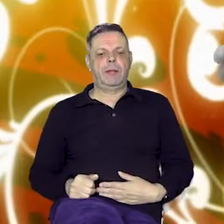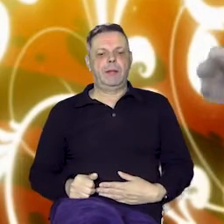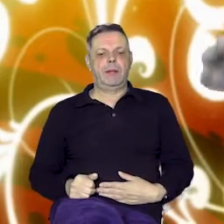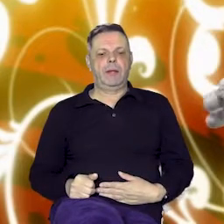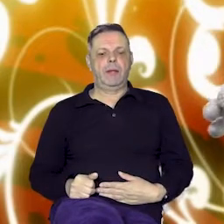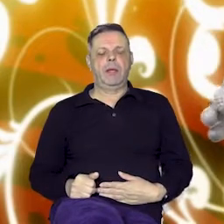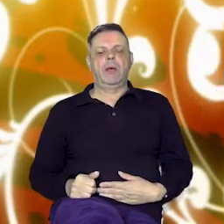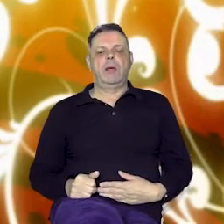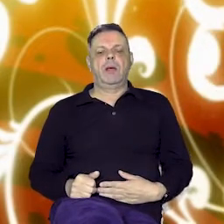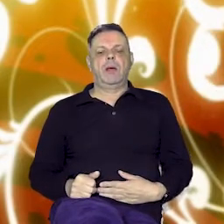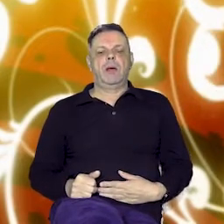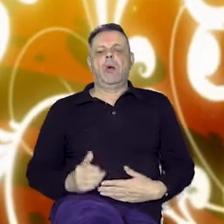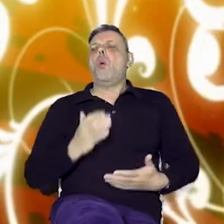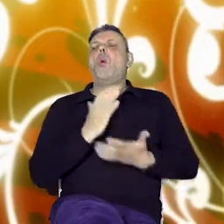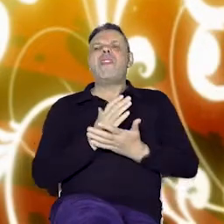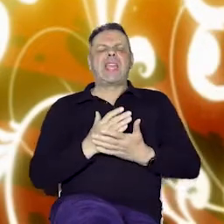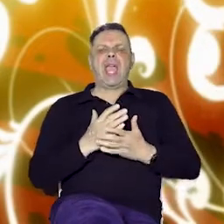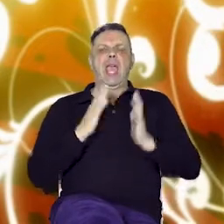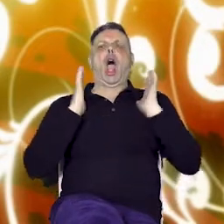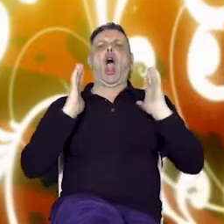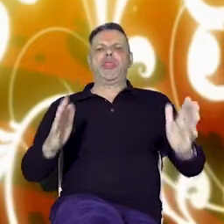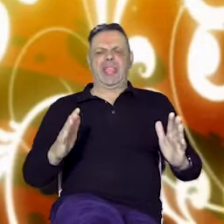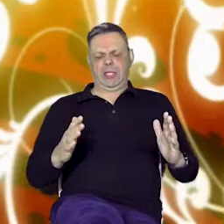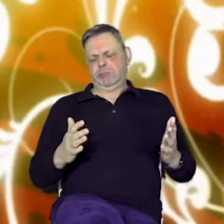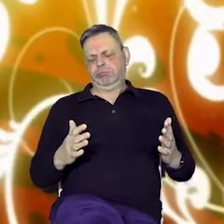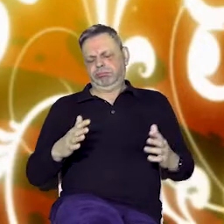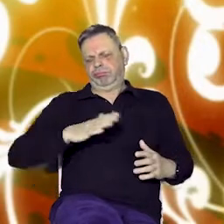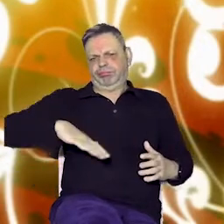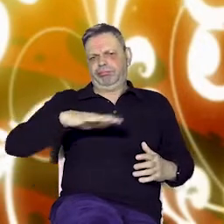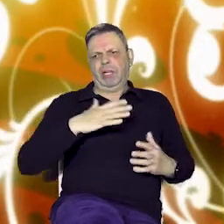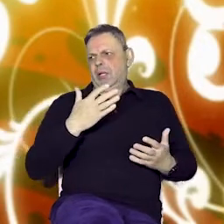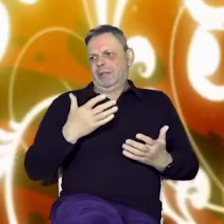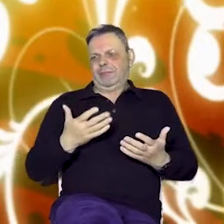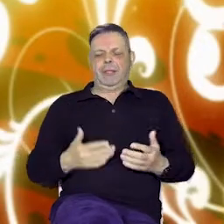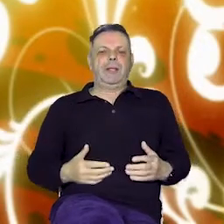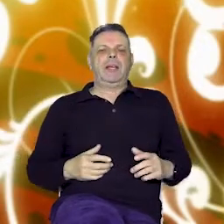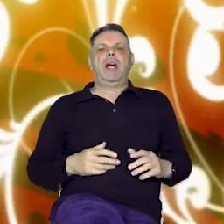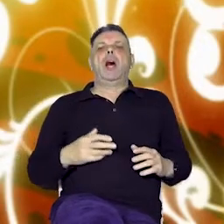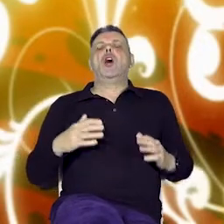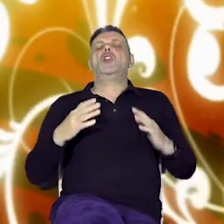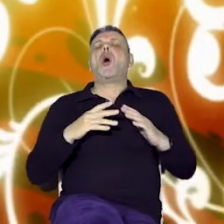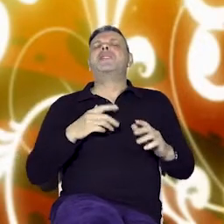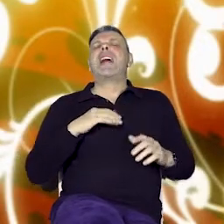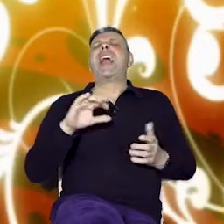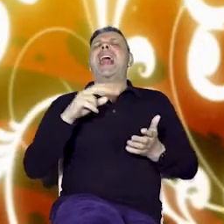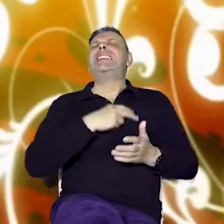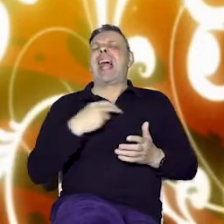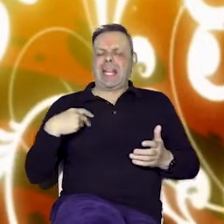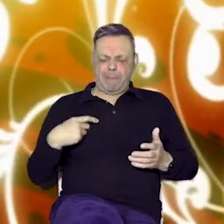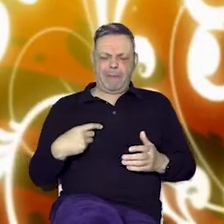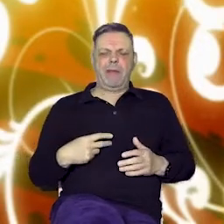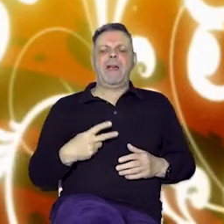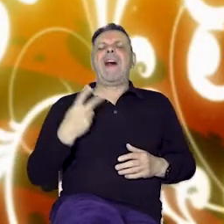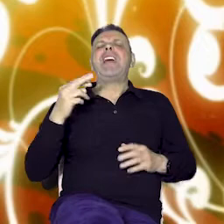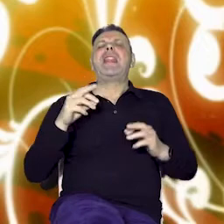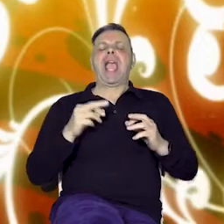Uvijek je u foajeu Doma zdravlja, tako da se ne miješamo dalje. Dom zdravlja Zagreb, Centar Runjaneva 4, Avenija